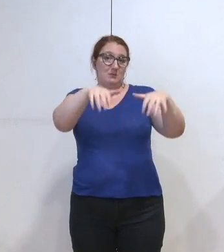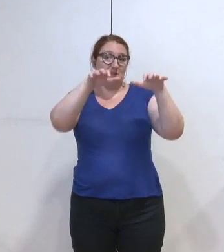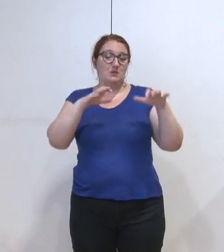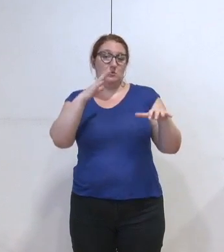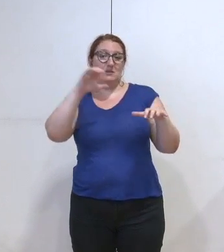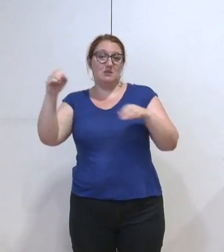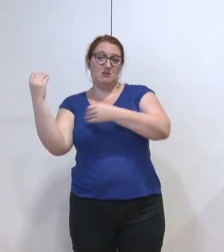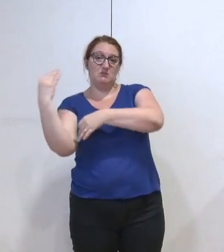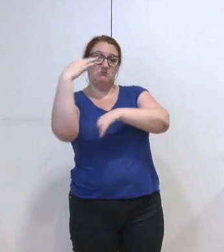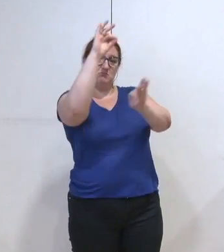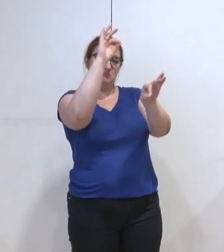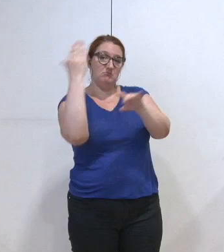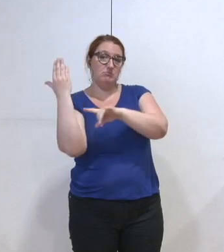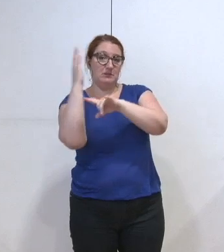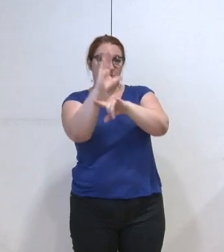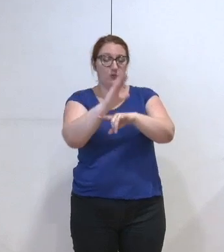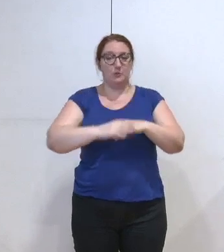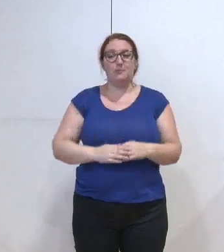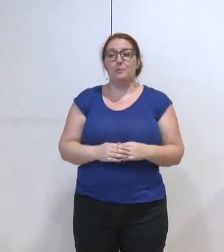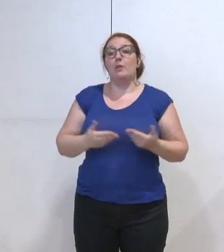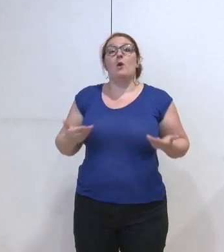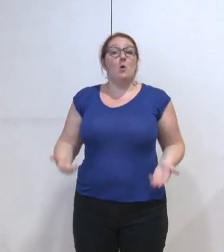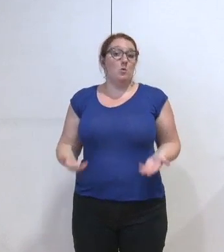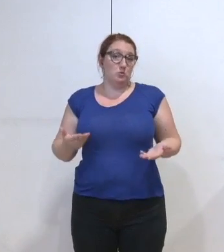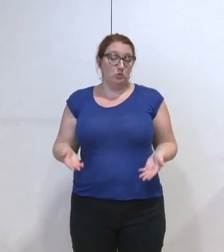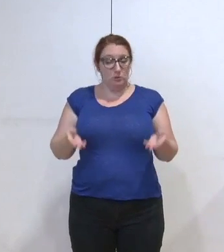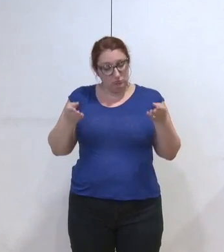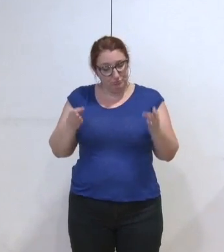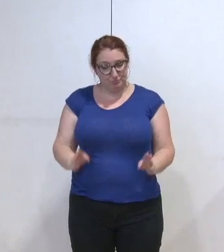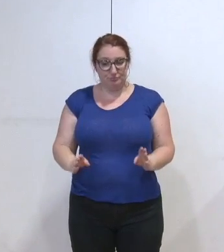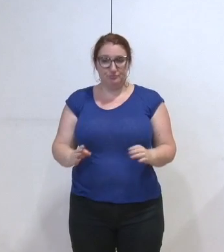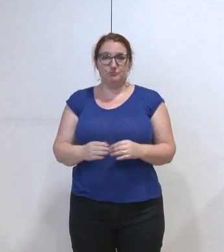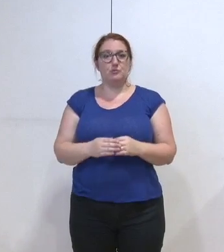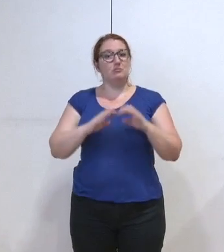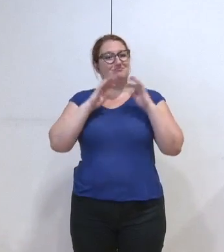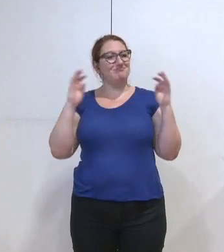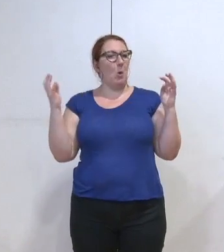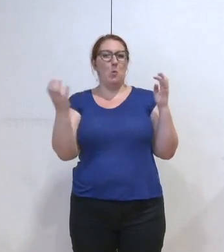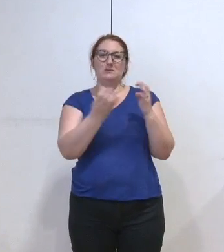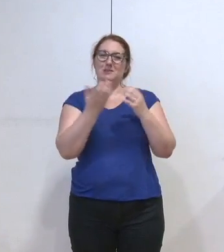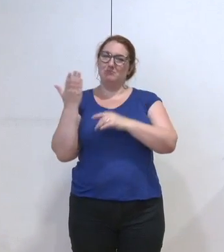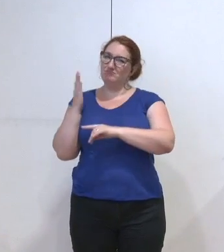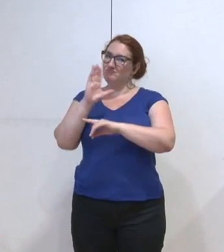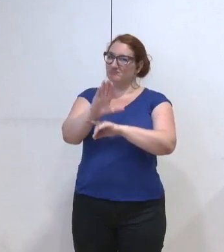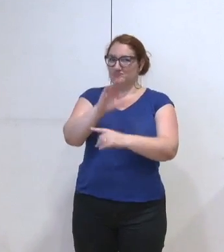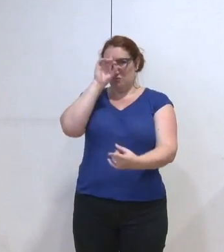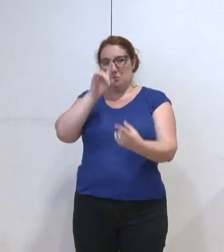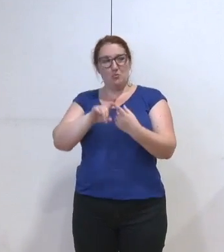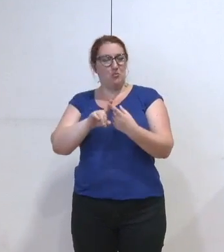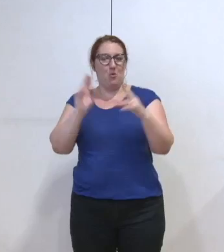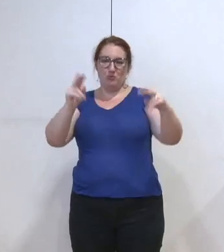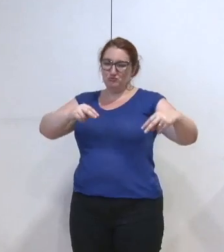CCS et nous faisons aujourd'hui le choix de porter devant conseil afin de partager ce regard